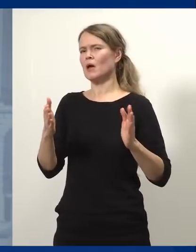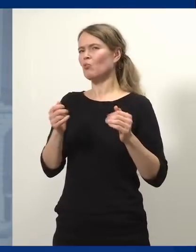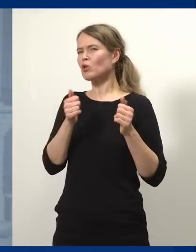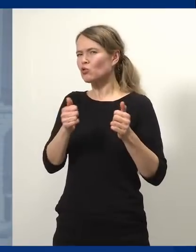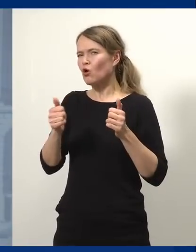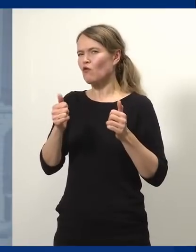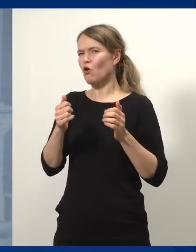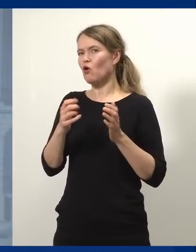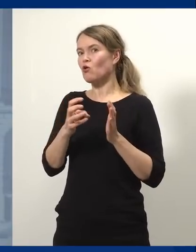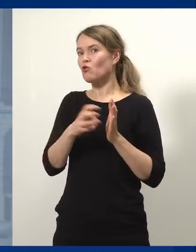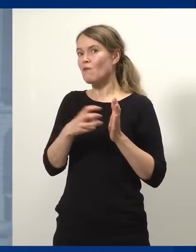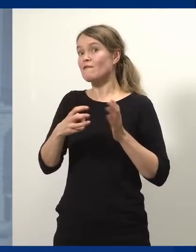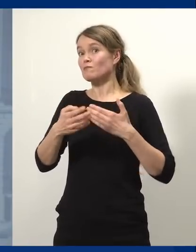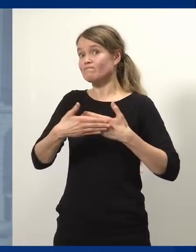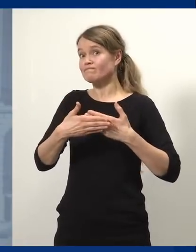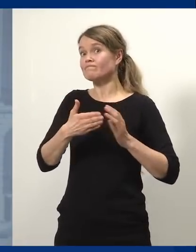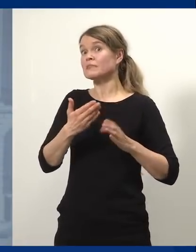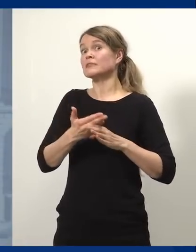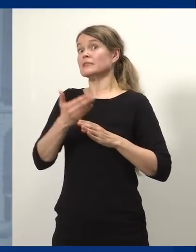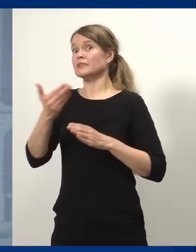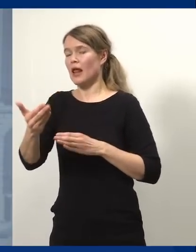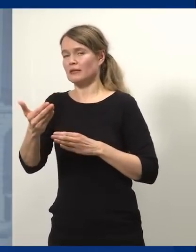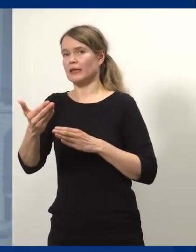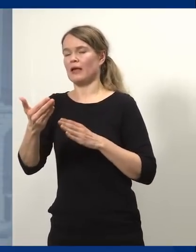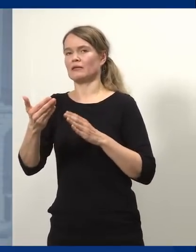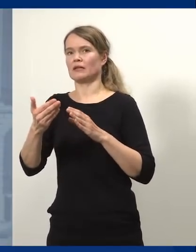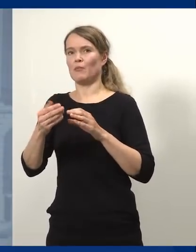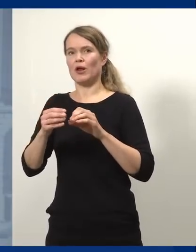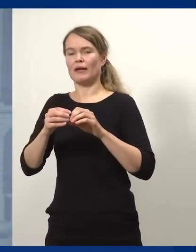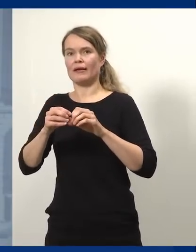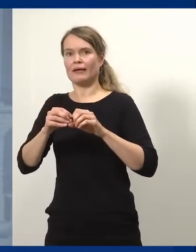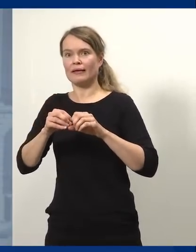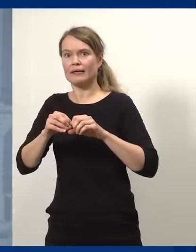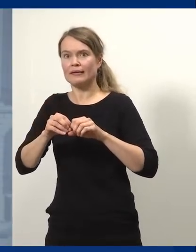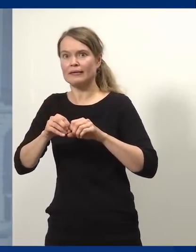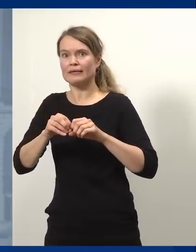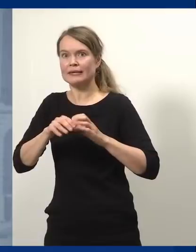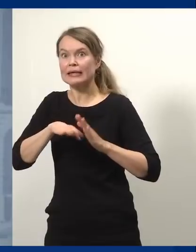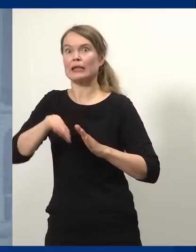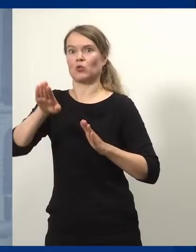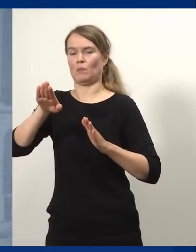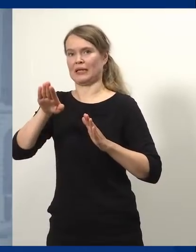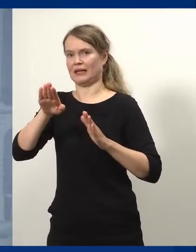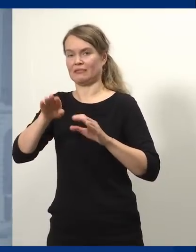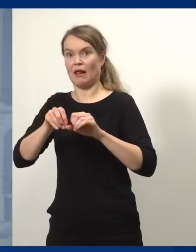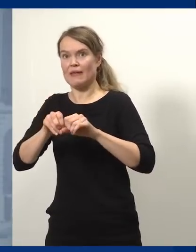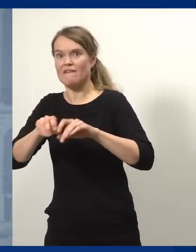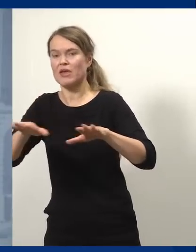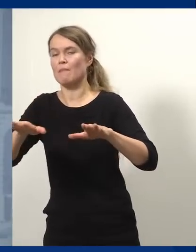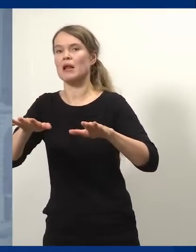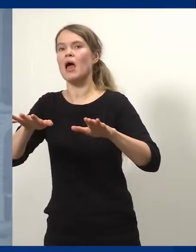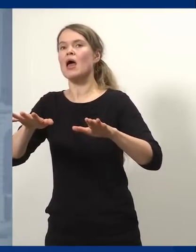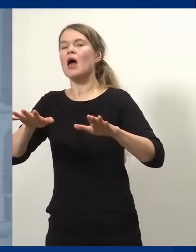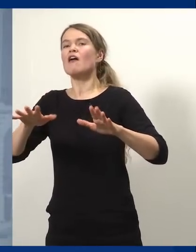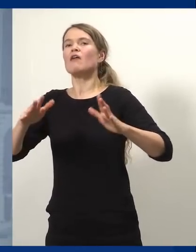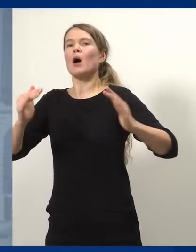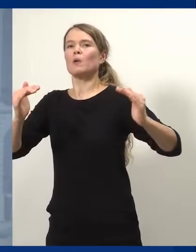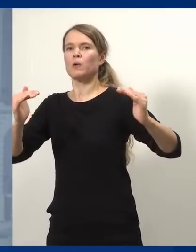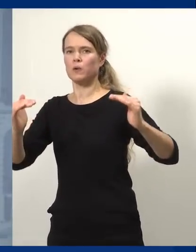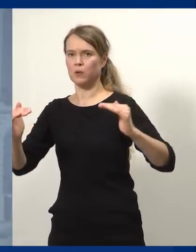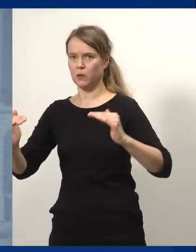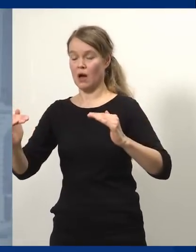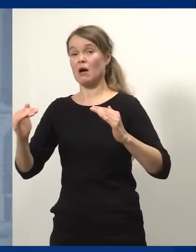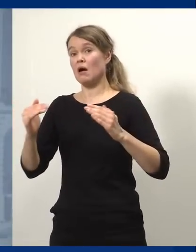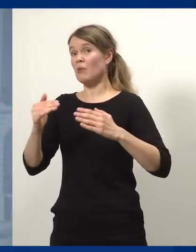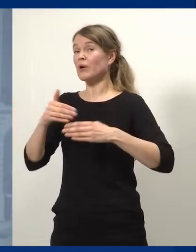sillä tavalla parantunut, että tämä kiihtymisen, taudin leviämisen kiihtymisen kärki olisi taitettu, jolloin meillä edelleen on